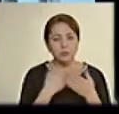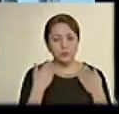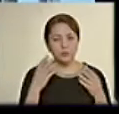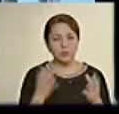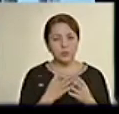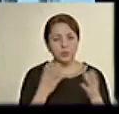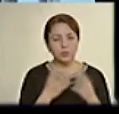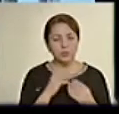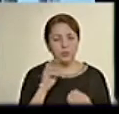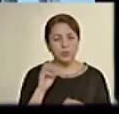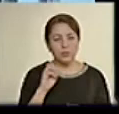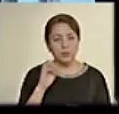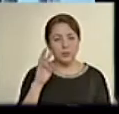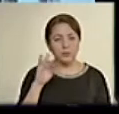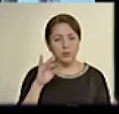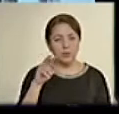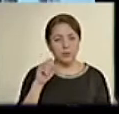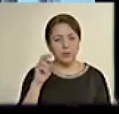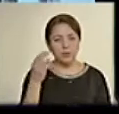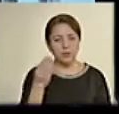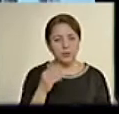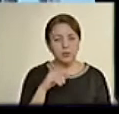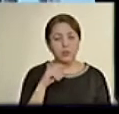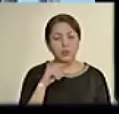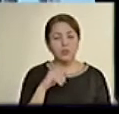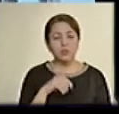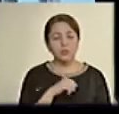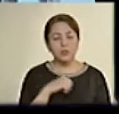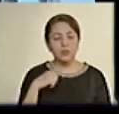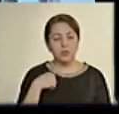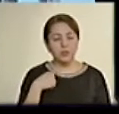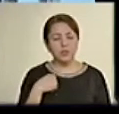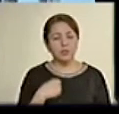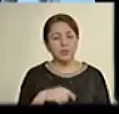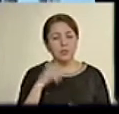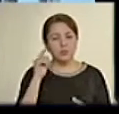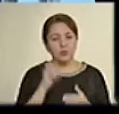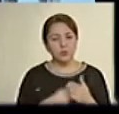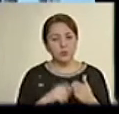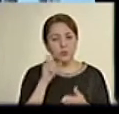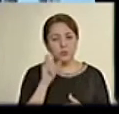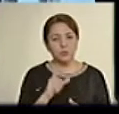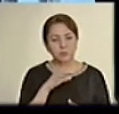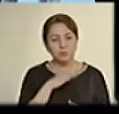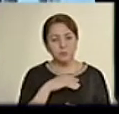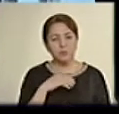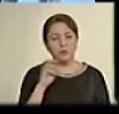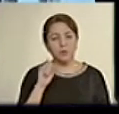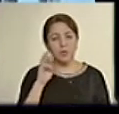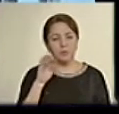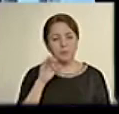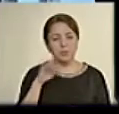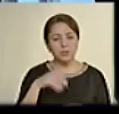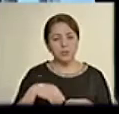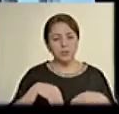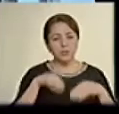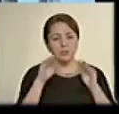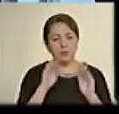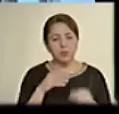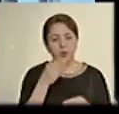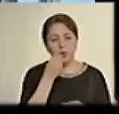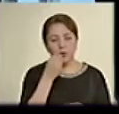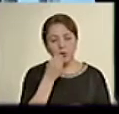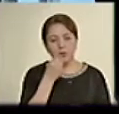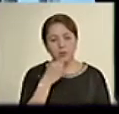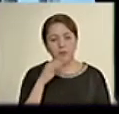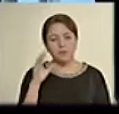shaxs sifatida oliy hukmdorning o'sha davlat marosimlarida amir dasturxonidagi taomlarni tortish va